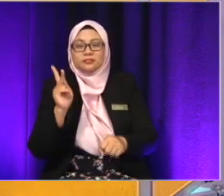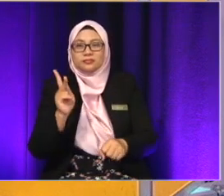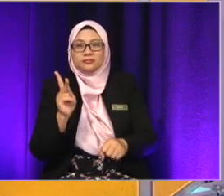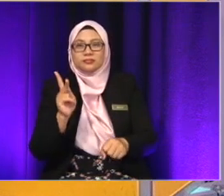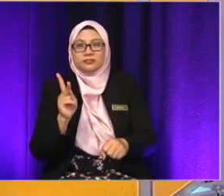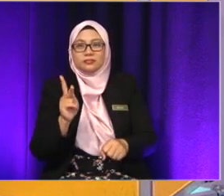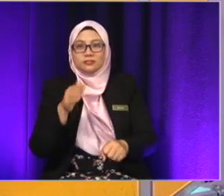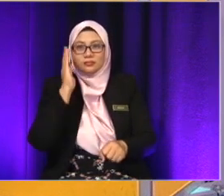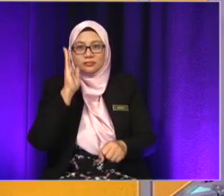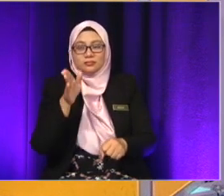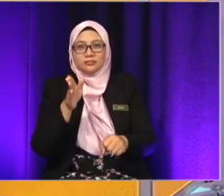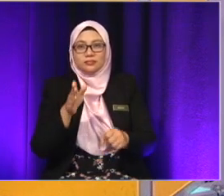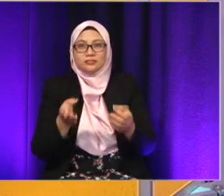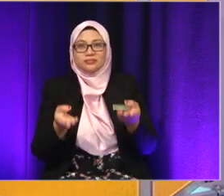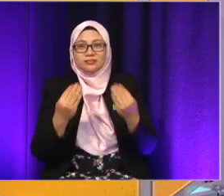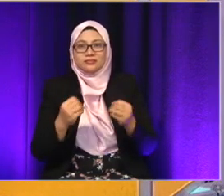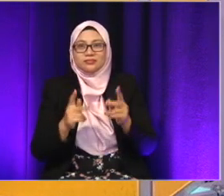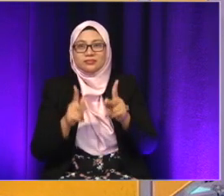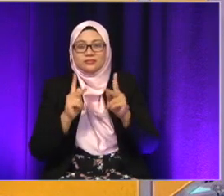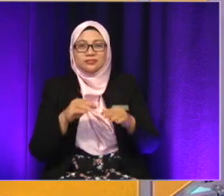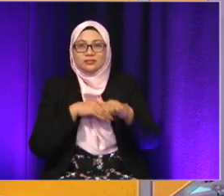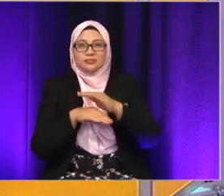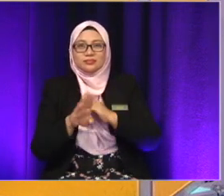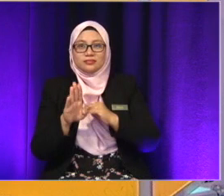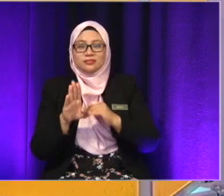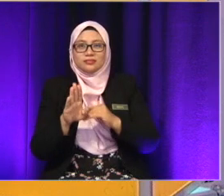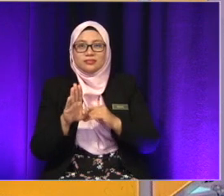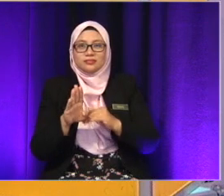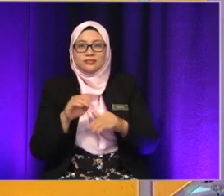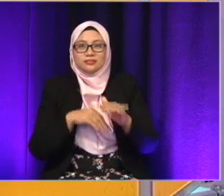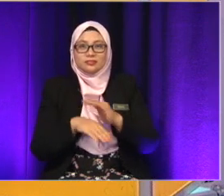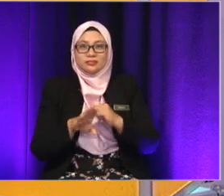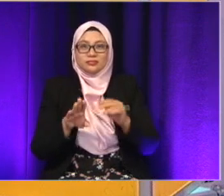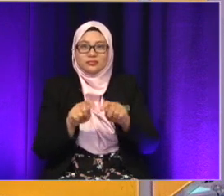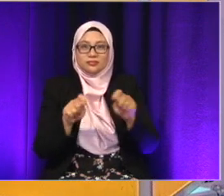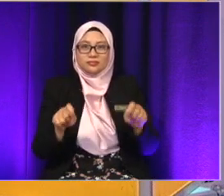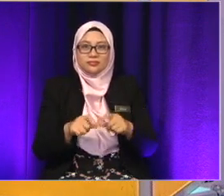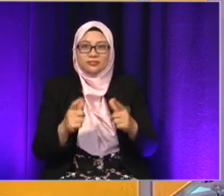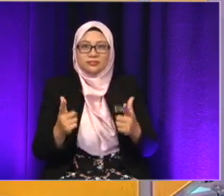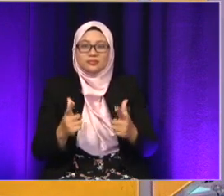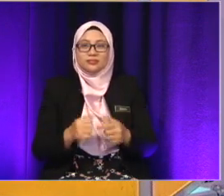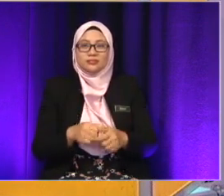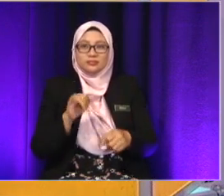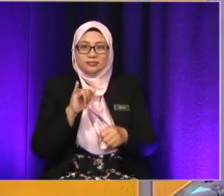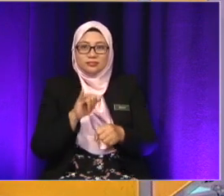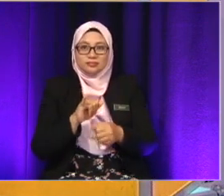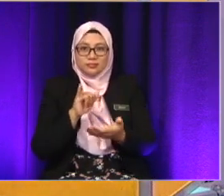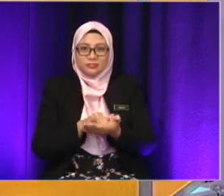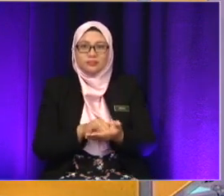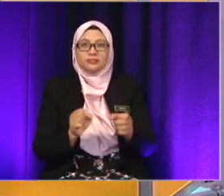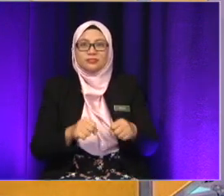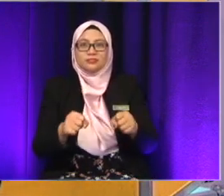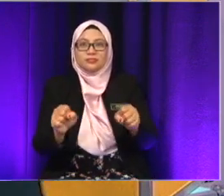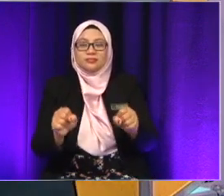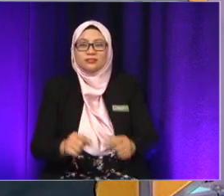sini. Kalau sistem ditolak masuk, dia akan mengalir di sini. Terus itu masuk sini. Yang ni akan masuk balik ke situ. Itu sistem dia. Okey, itu